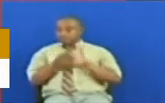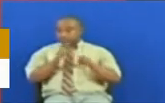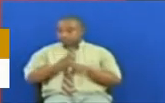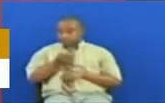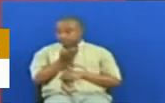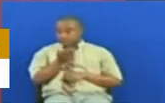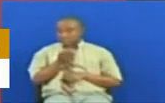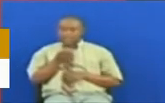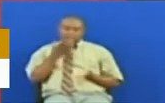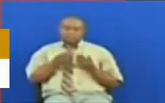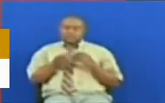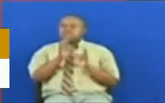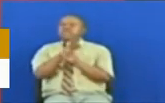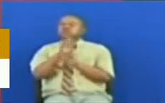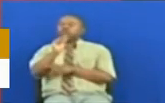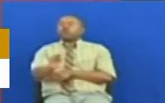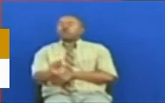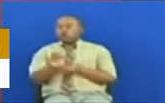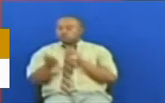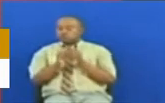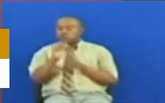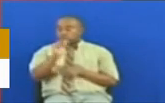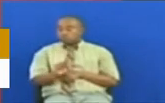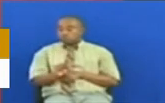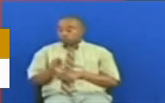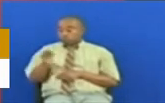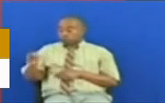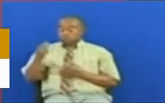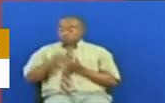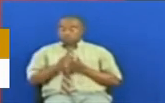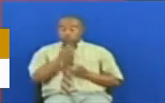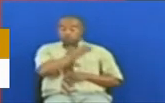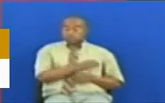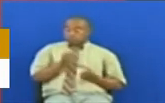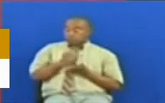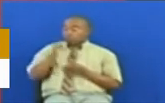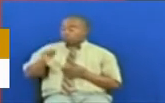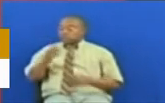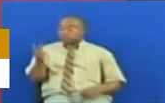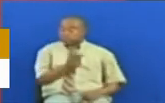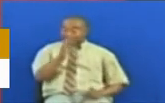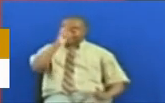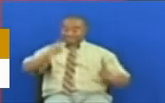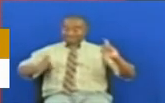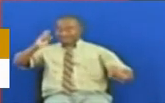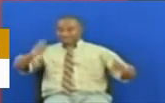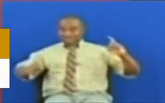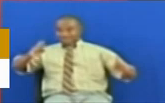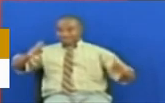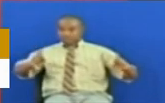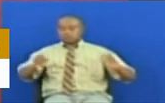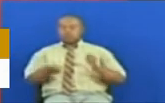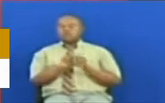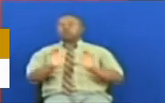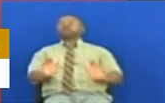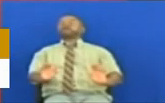sio issue kubwa, ila tu huyu ameamua kutunisha msuli na yule mwingine ameamua kutunisha msuli, jambo linalala kwa muda mrefu,